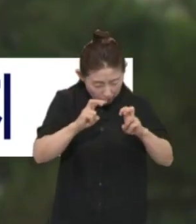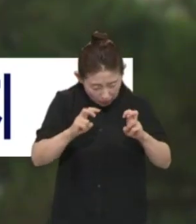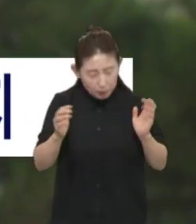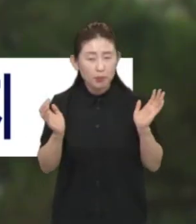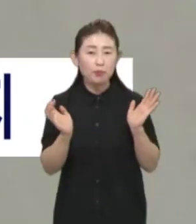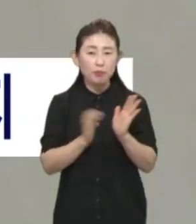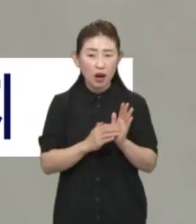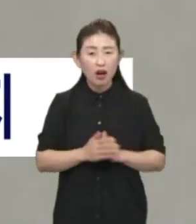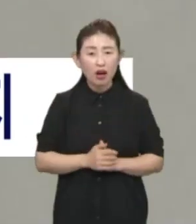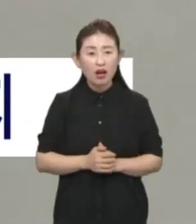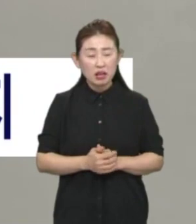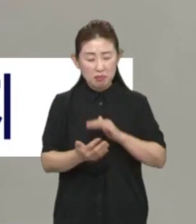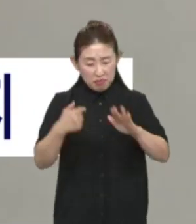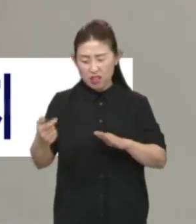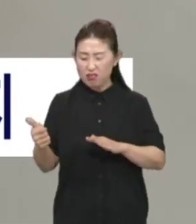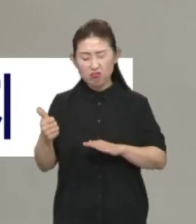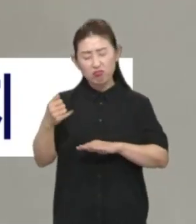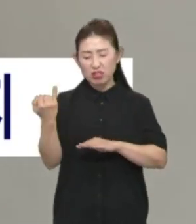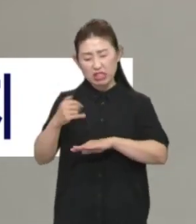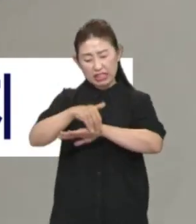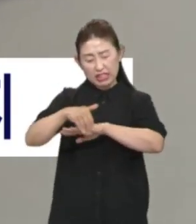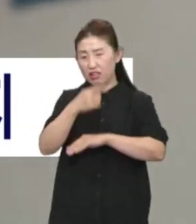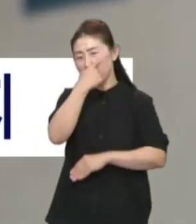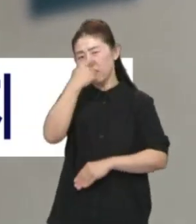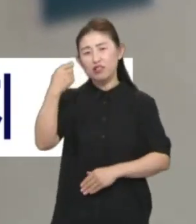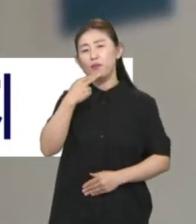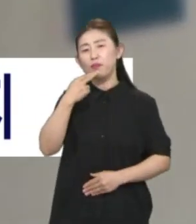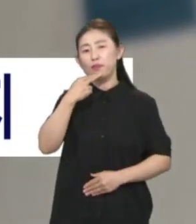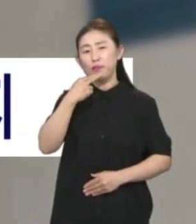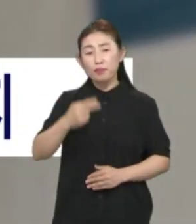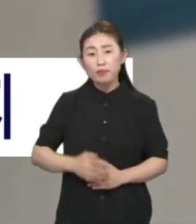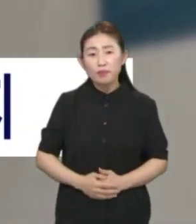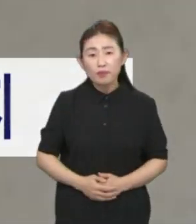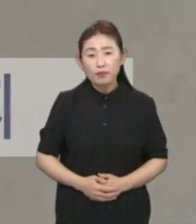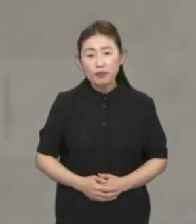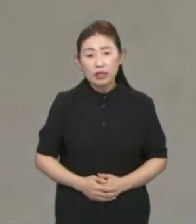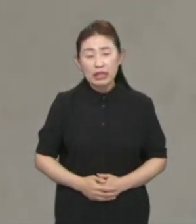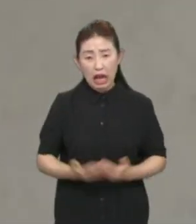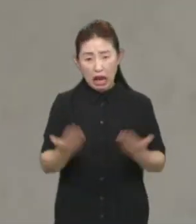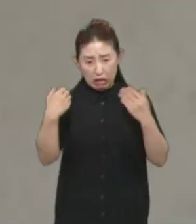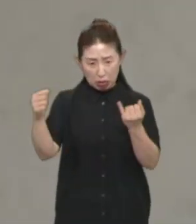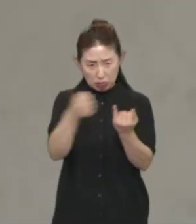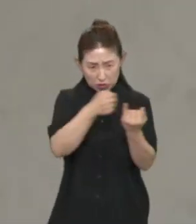결과 범행을 사전에 계획했다고 할 만한 단서는 발견되지 않았으며